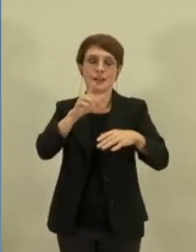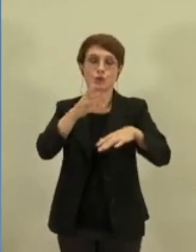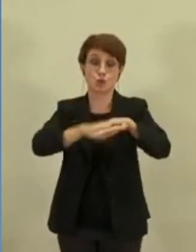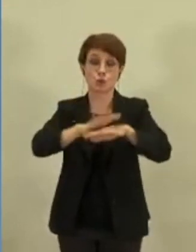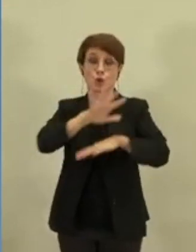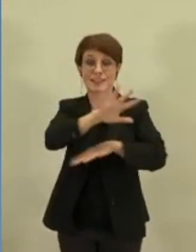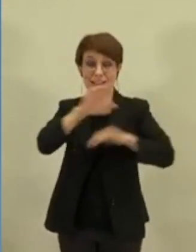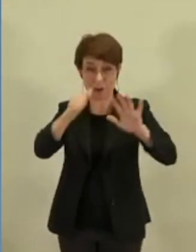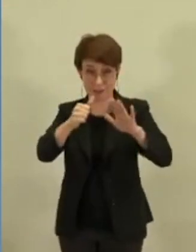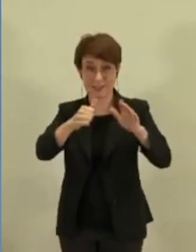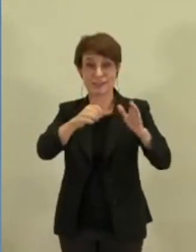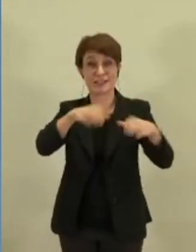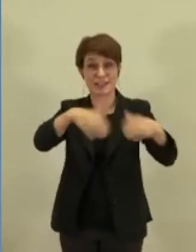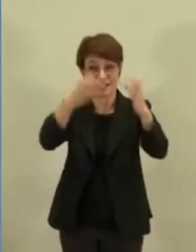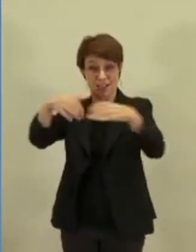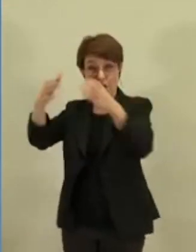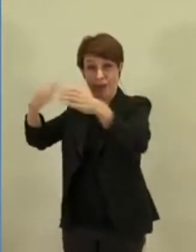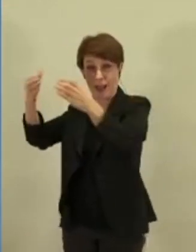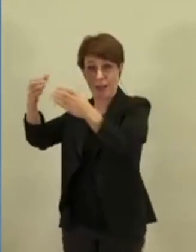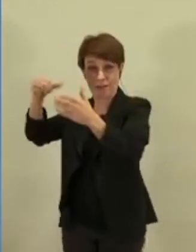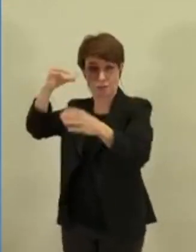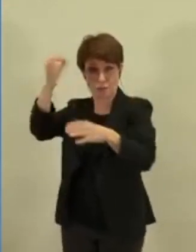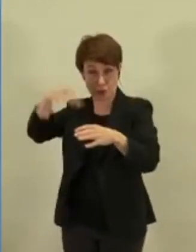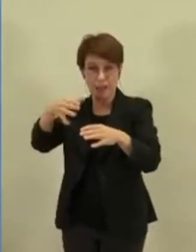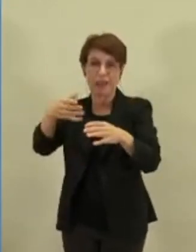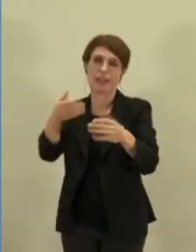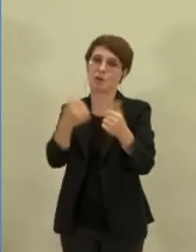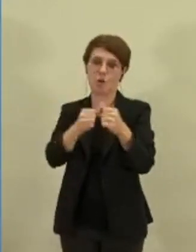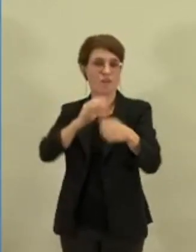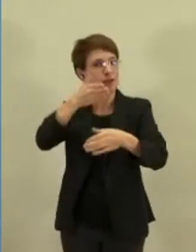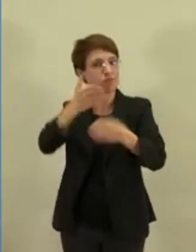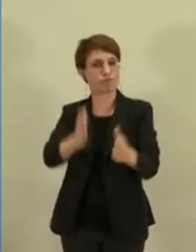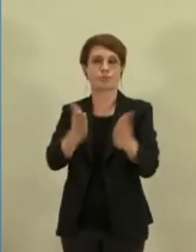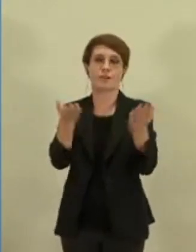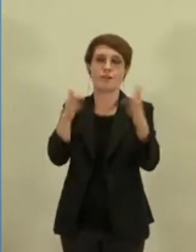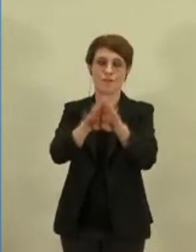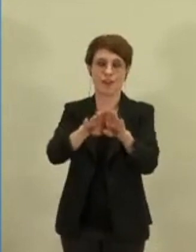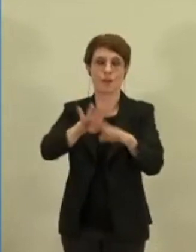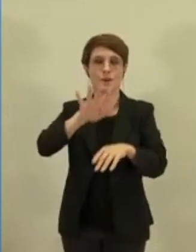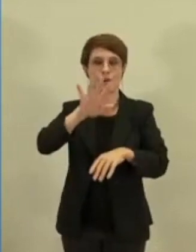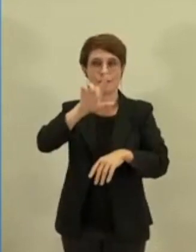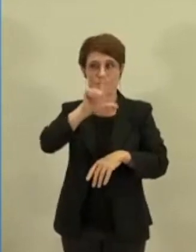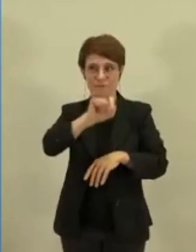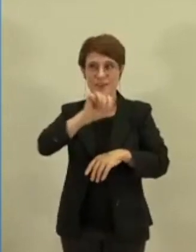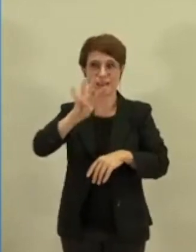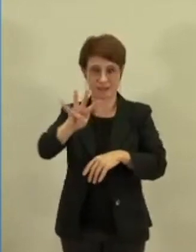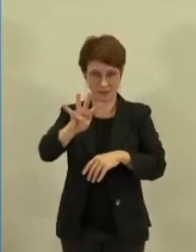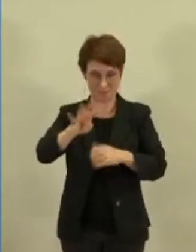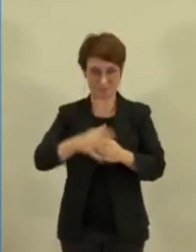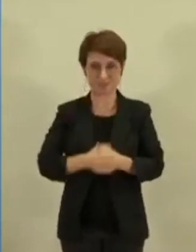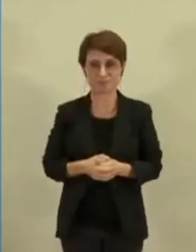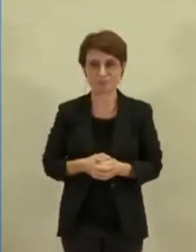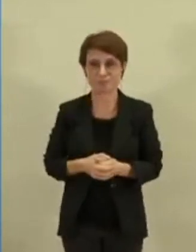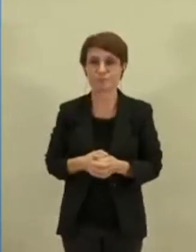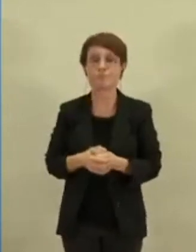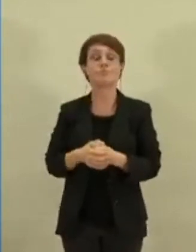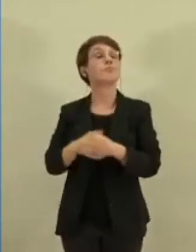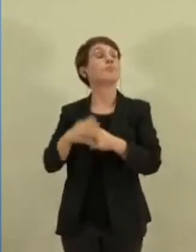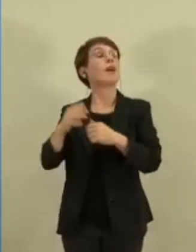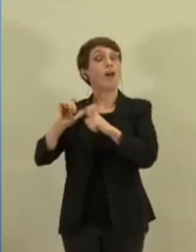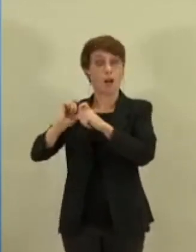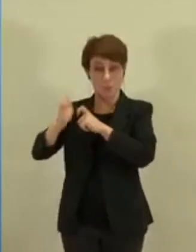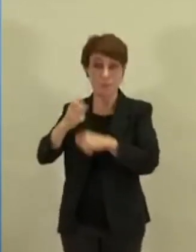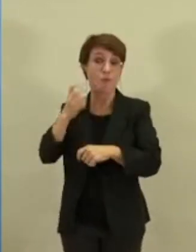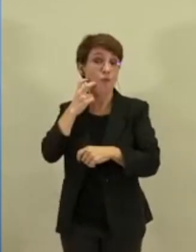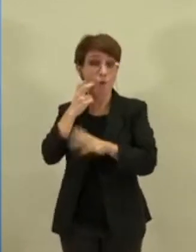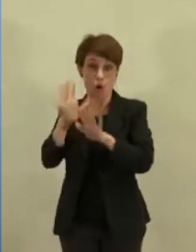à 50% la part du nucléaire dans le mix énergétique. Un choix entériné par François Hollande et poursuivi par Emmanuel Macron